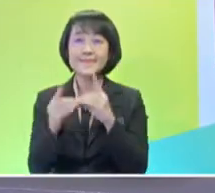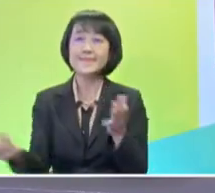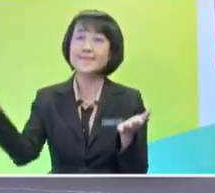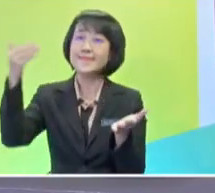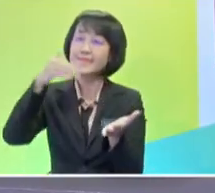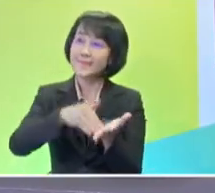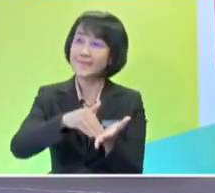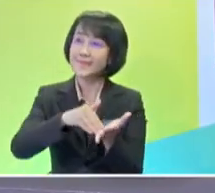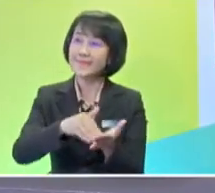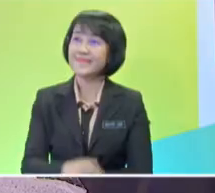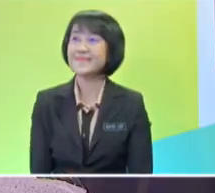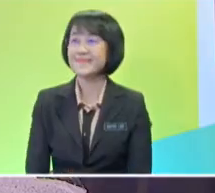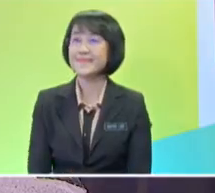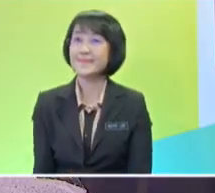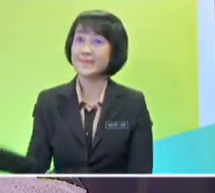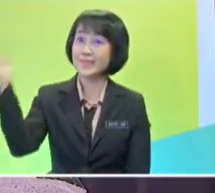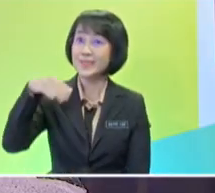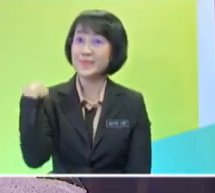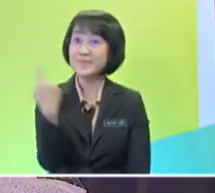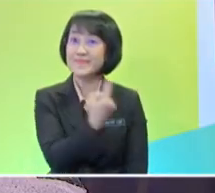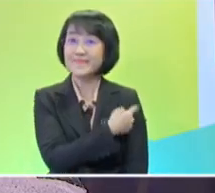mengakhiri episode kali ini dengan permainan polisigo